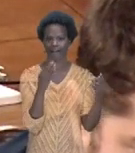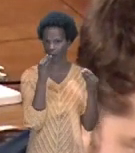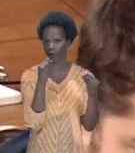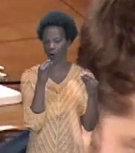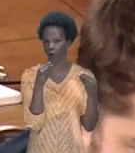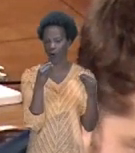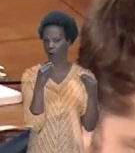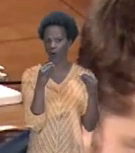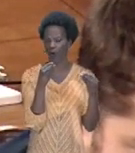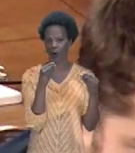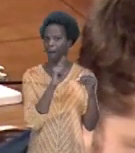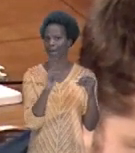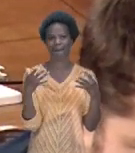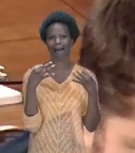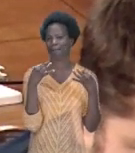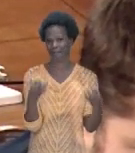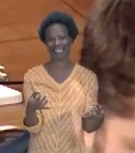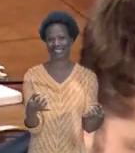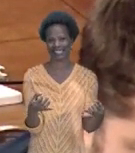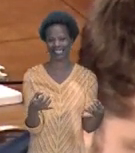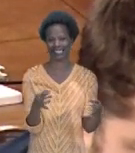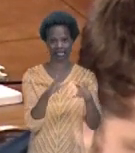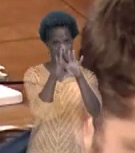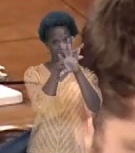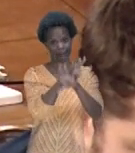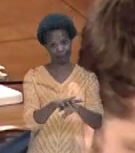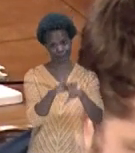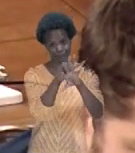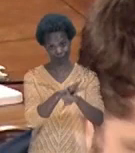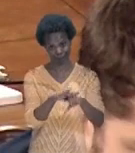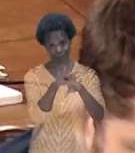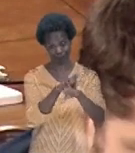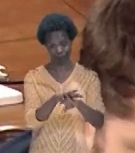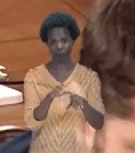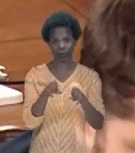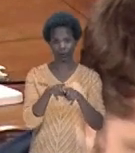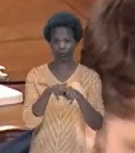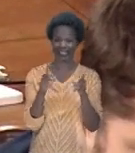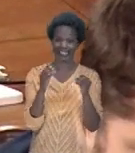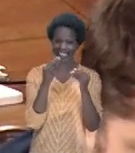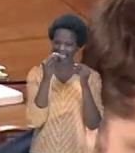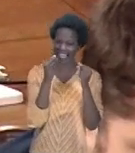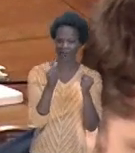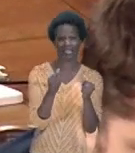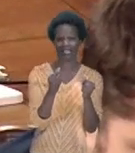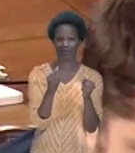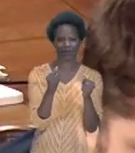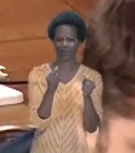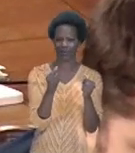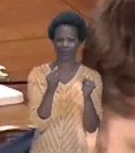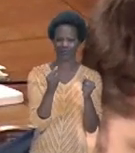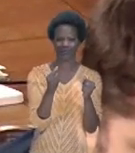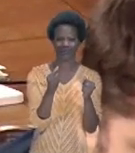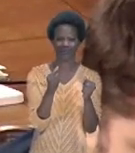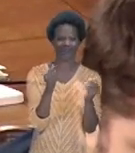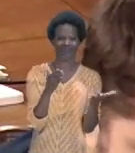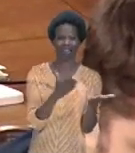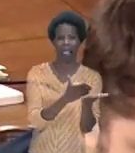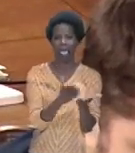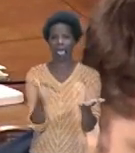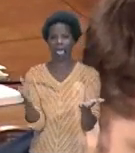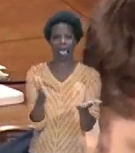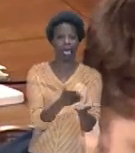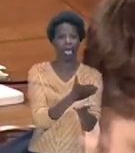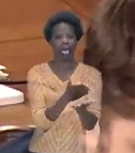encore, un manque de transparence et ce sentiment désagréable que l'on navigue à vue, et le fait